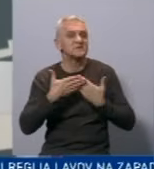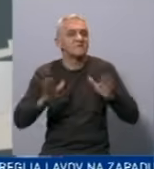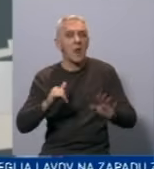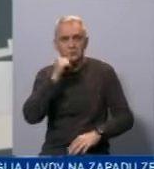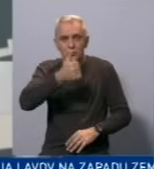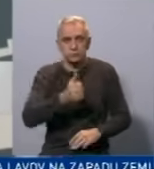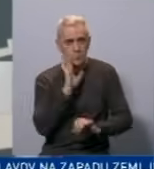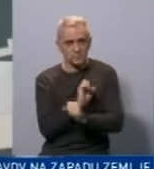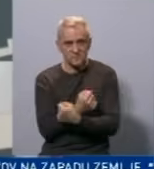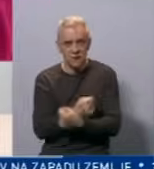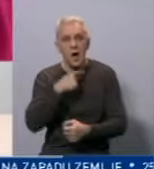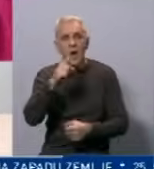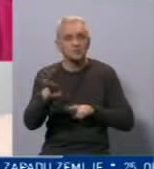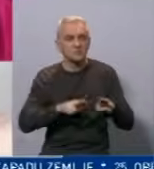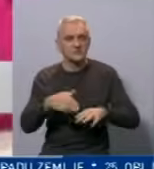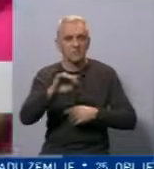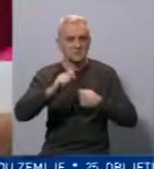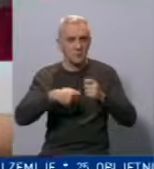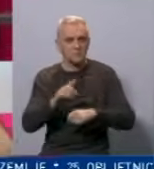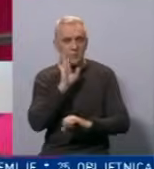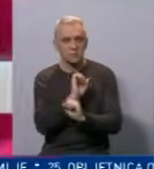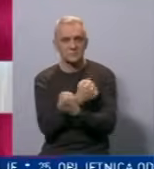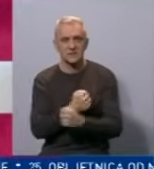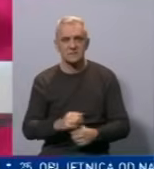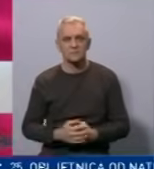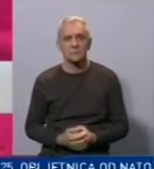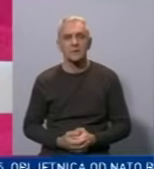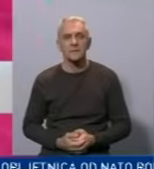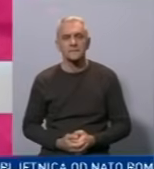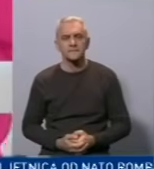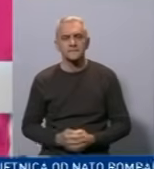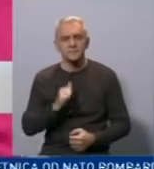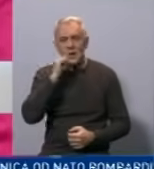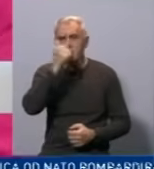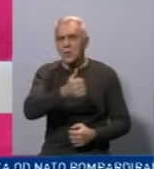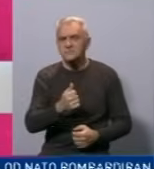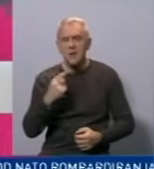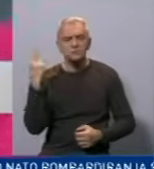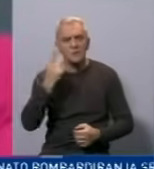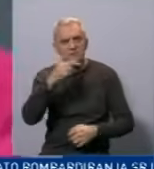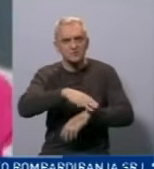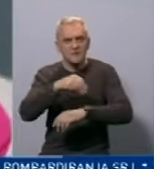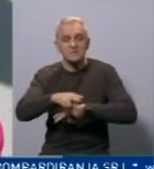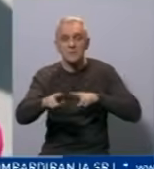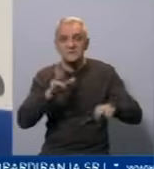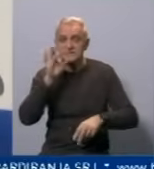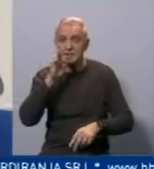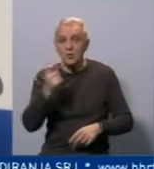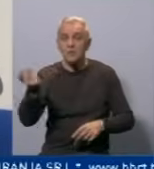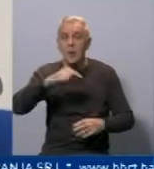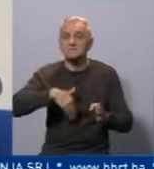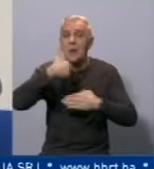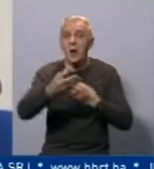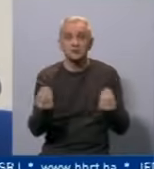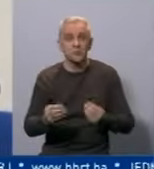Bosni i Hercegovini, saopšteno je iz Ministarstva vanjskih poslova Bosne i Hercegovine. Posjeta slovenske i švedske ministrice Sarajevu